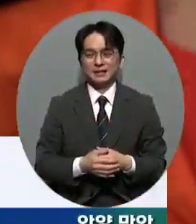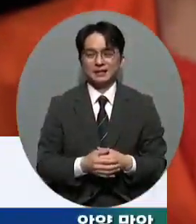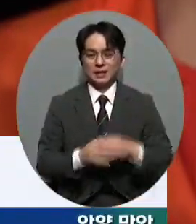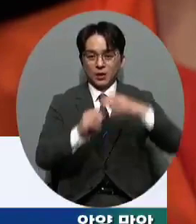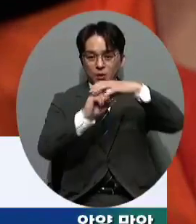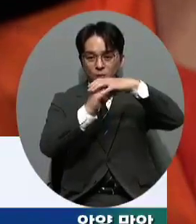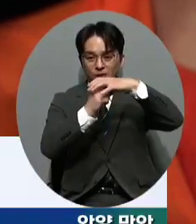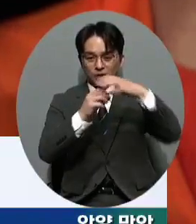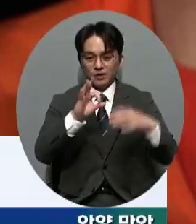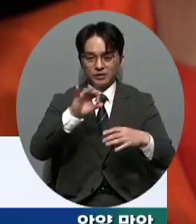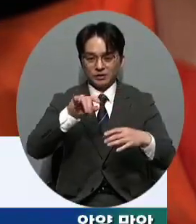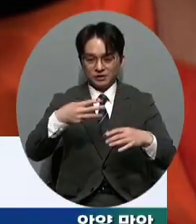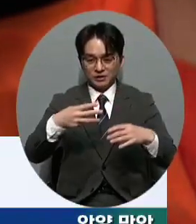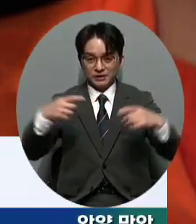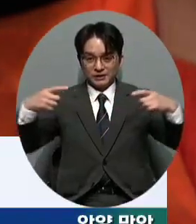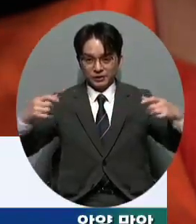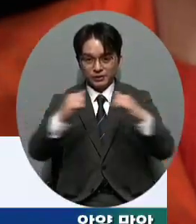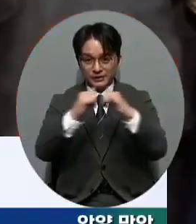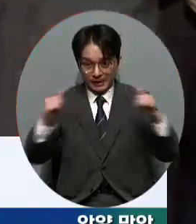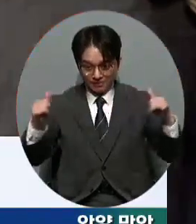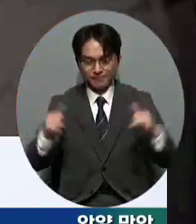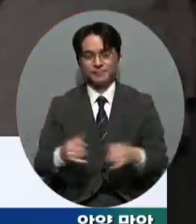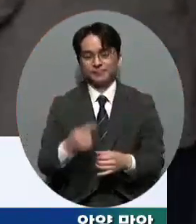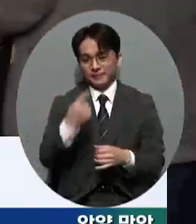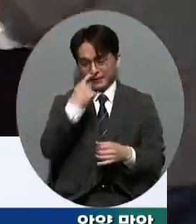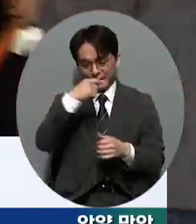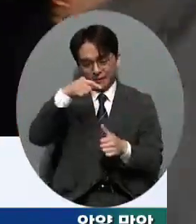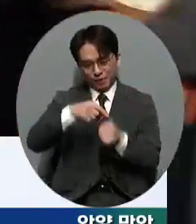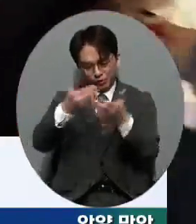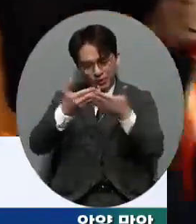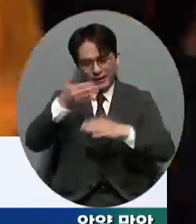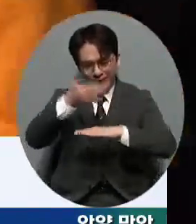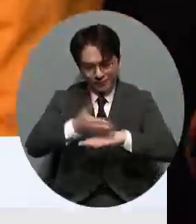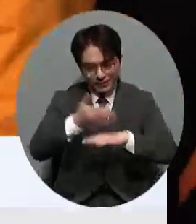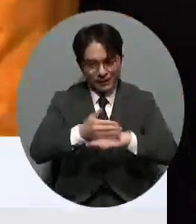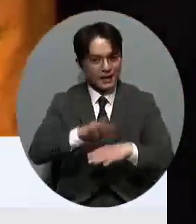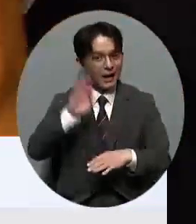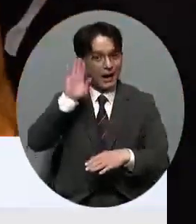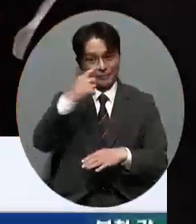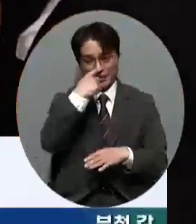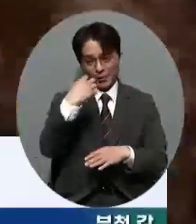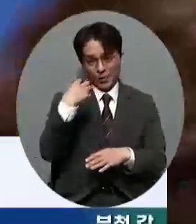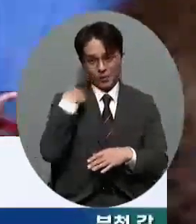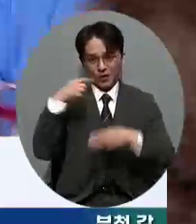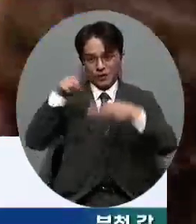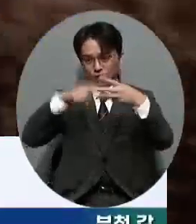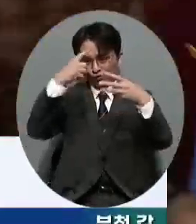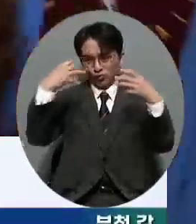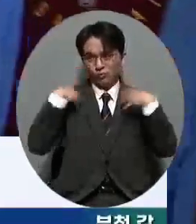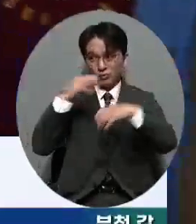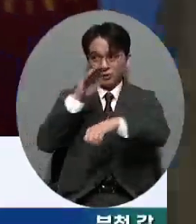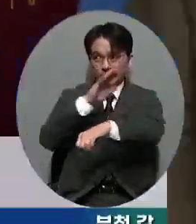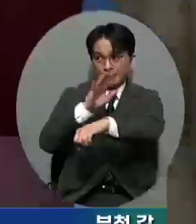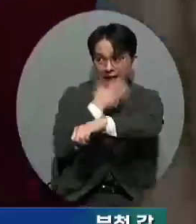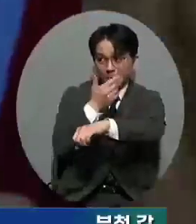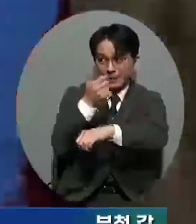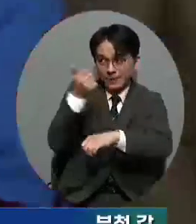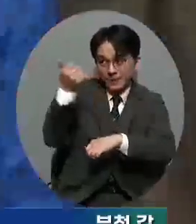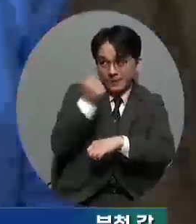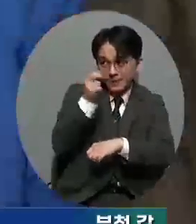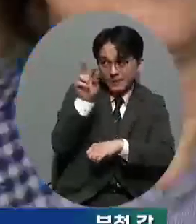유권자들에게 감사 인사를 전한 이 대표는 앞으로 윤석열 정부의 잘못된 점을 지적해 나가는 정치를 하겠다고